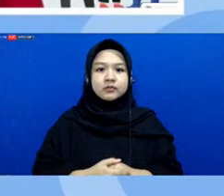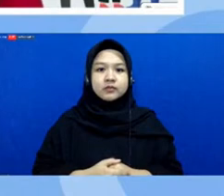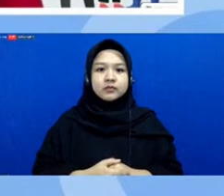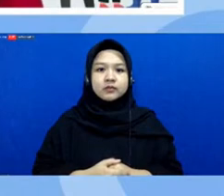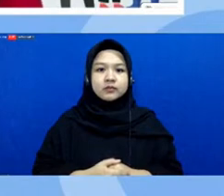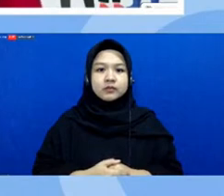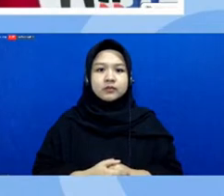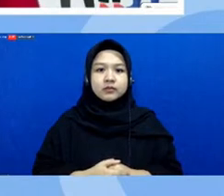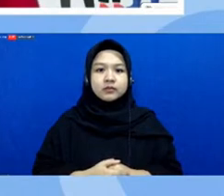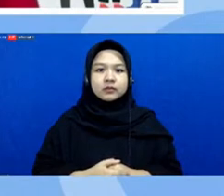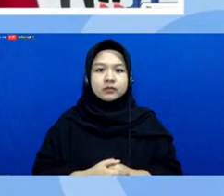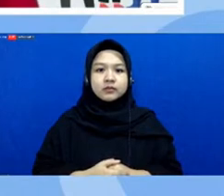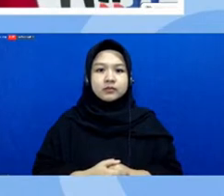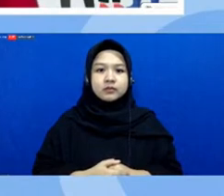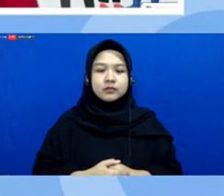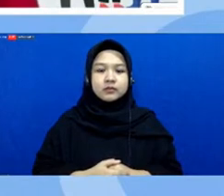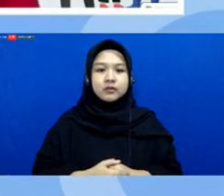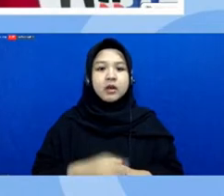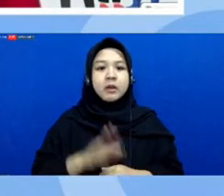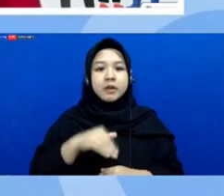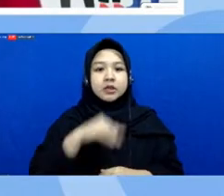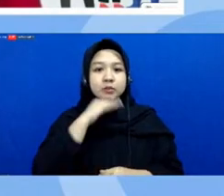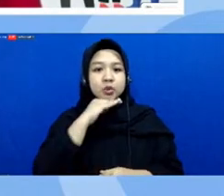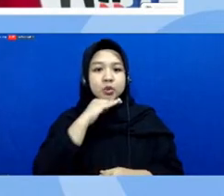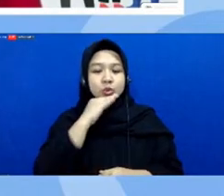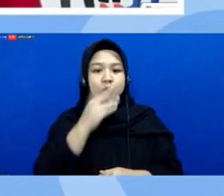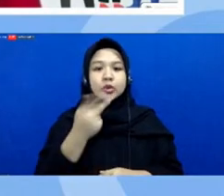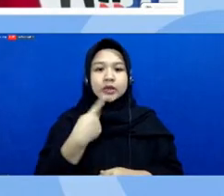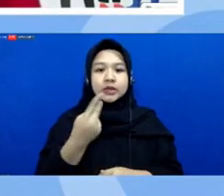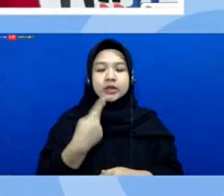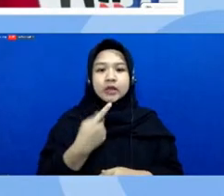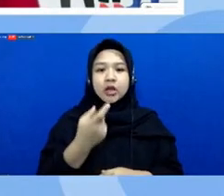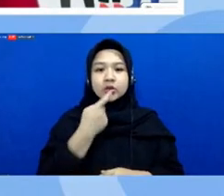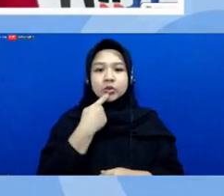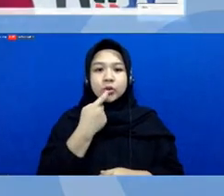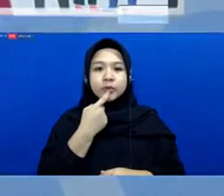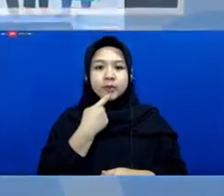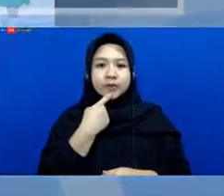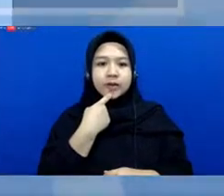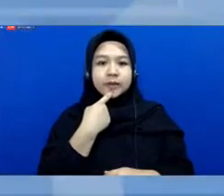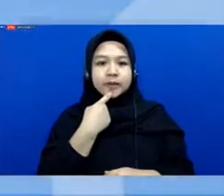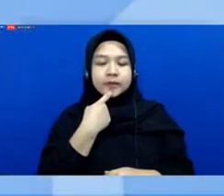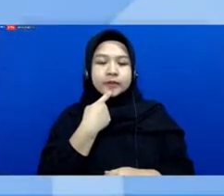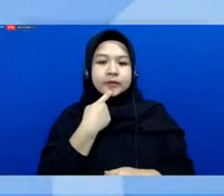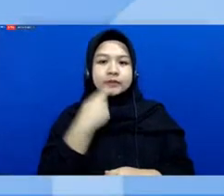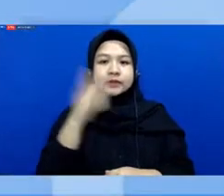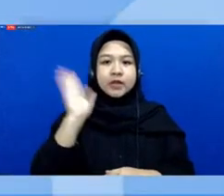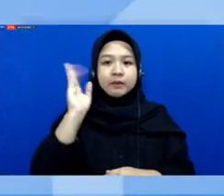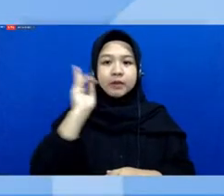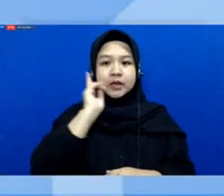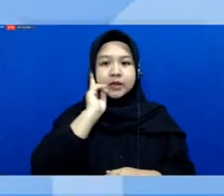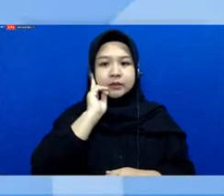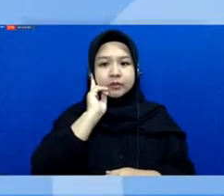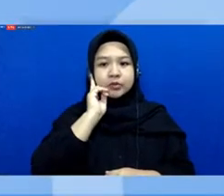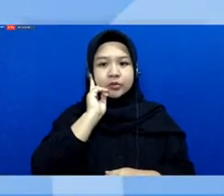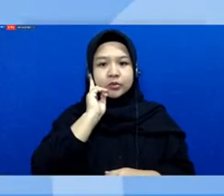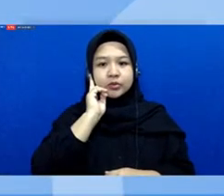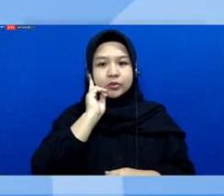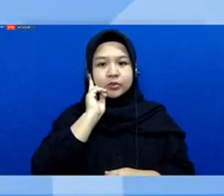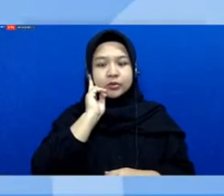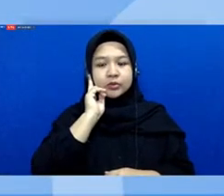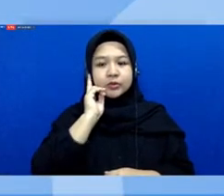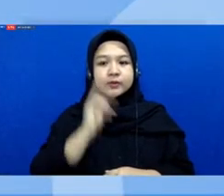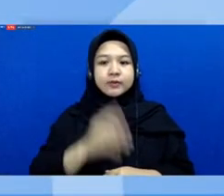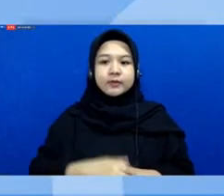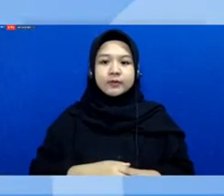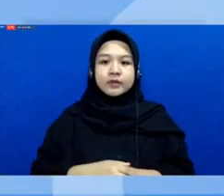Baik, kita sambil menunggu Pak Sutan, kita akan mencoba untuk menyapa Ibu Melva terlebih dahulu.